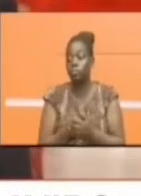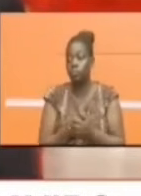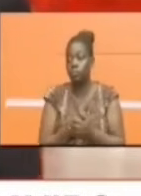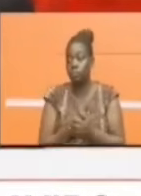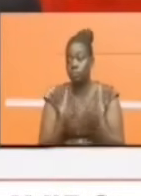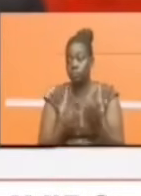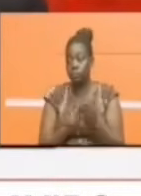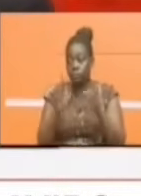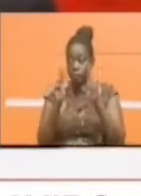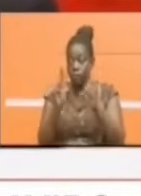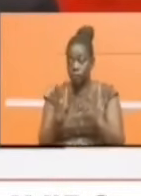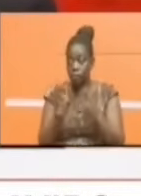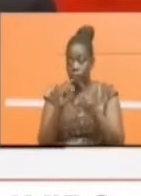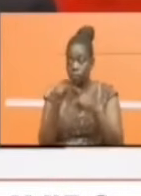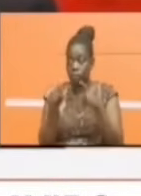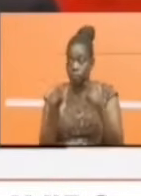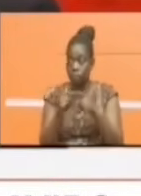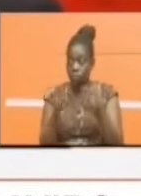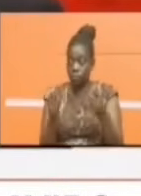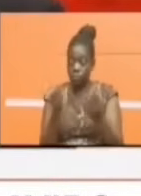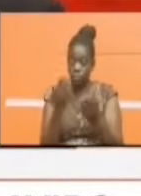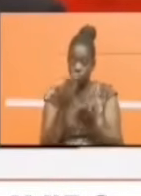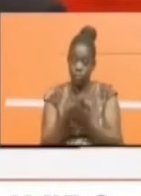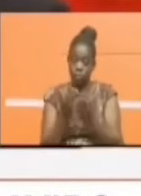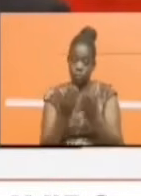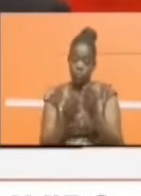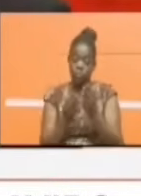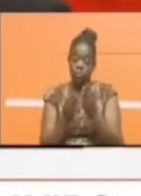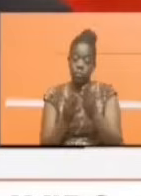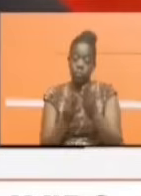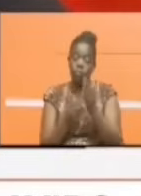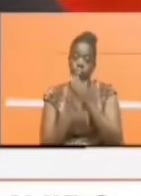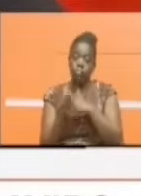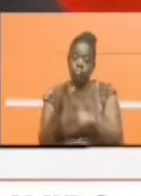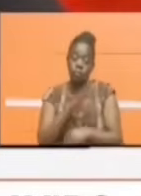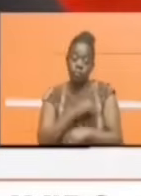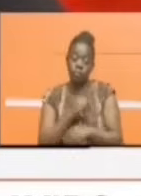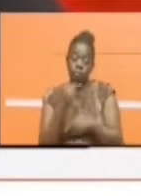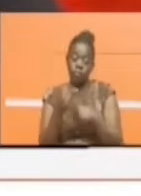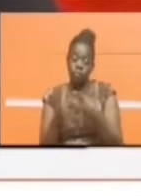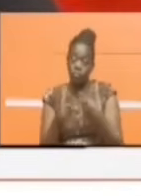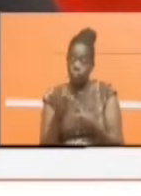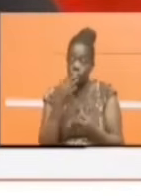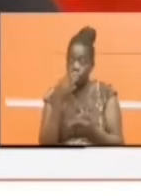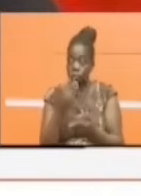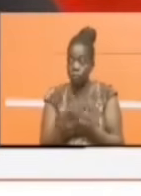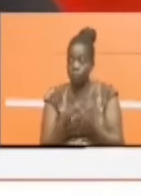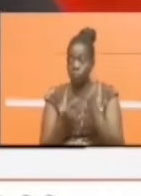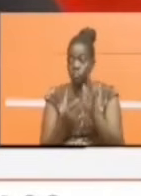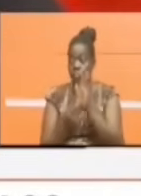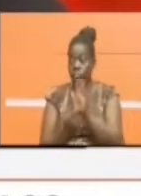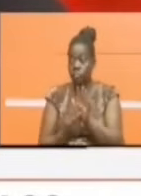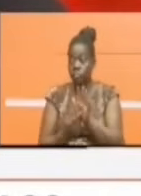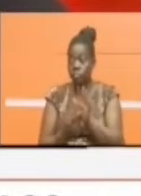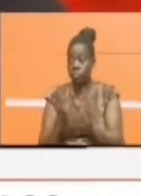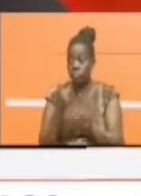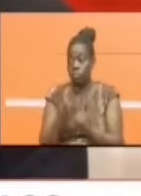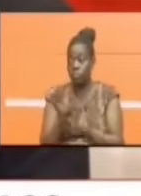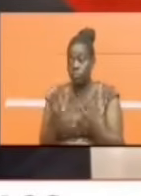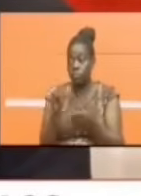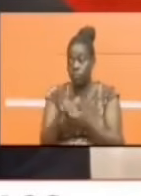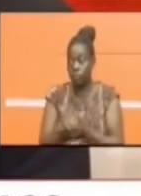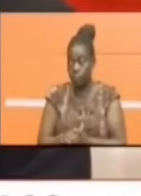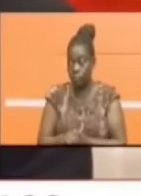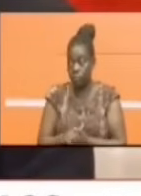olw'okutwala omulamwa guno mu maaso n'okusaba Omukama ffenna atugumye tugende maaso nga tubeera ekyokulabirako eri